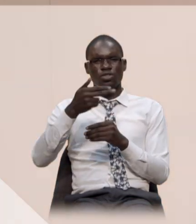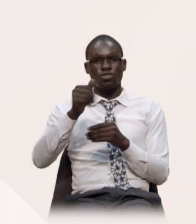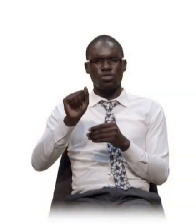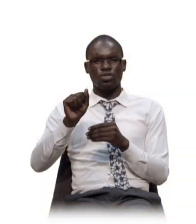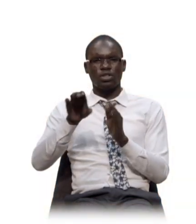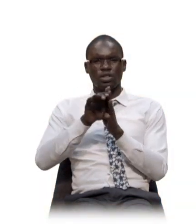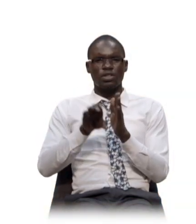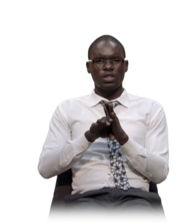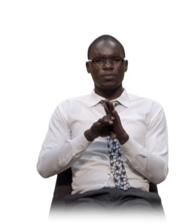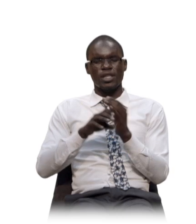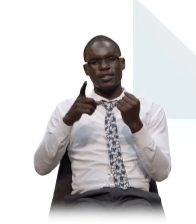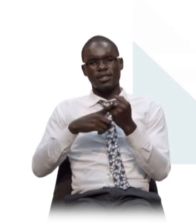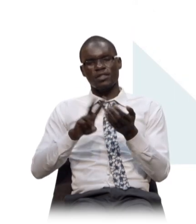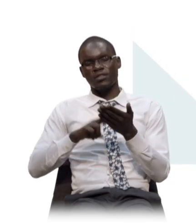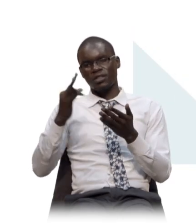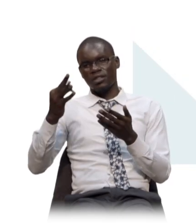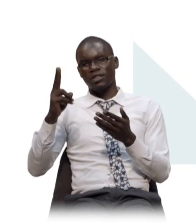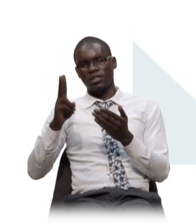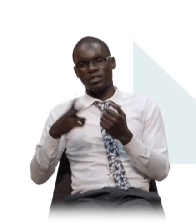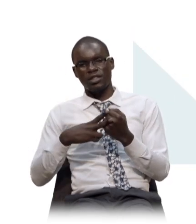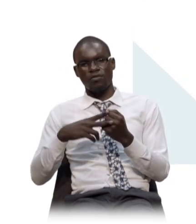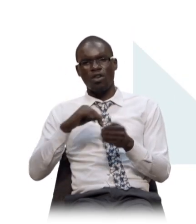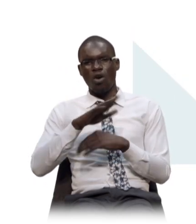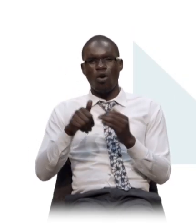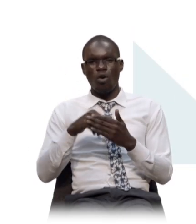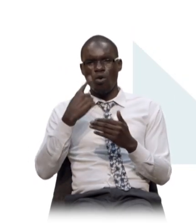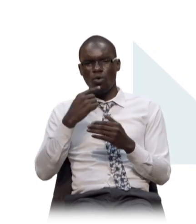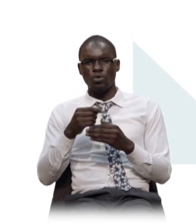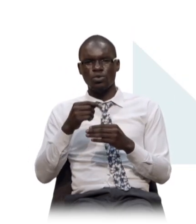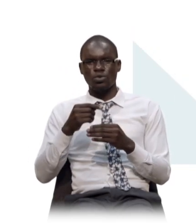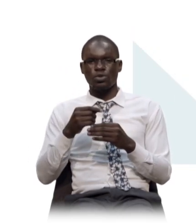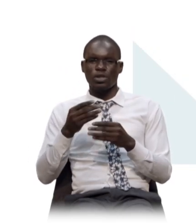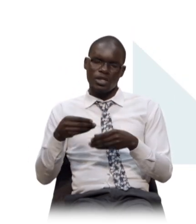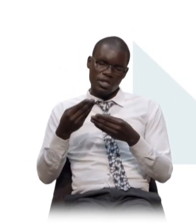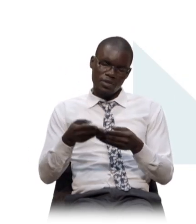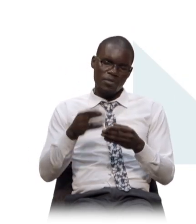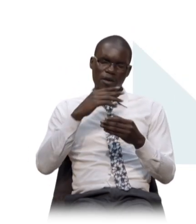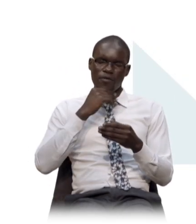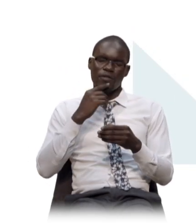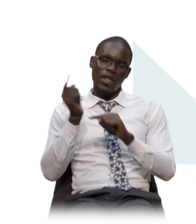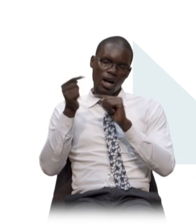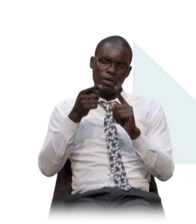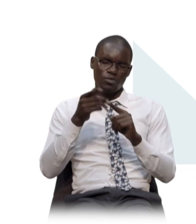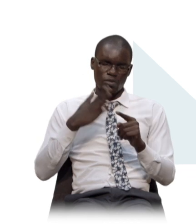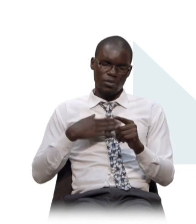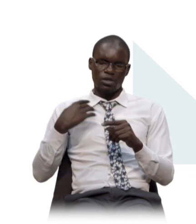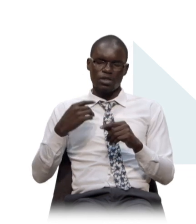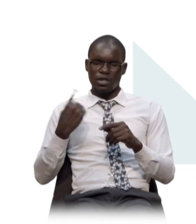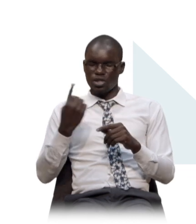la 37. Wote anipao Baba watakuja kwangu. Wala yeyote ajaye